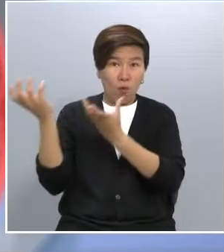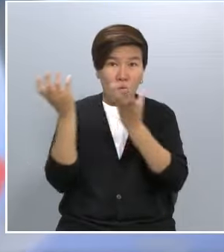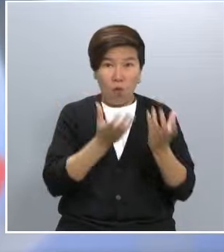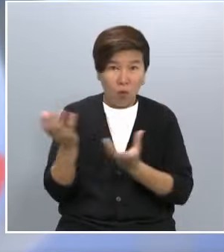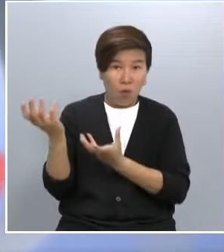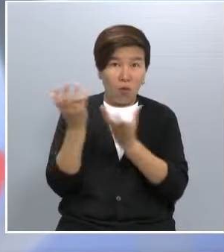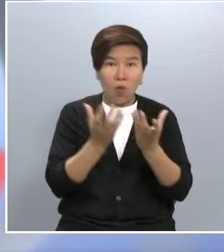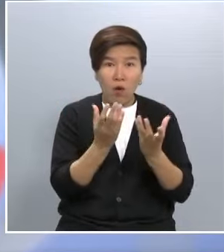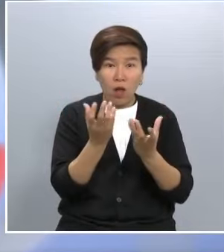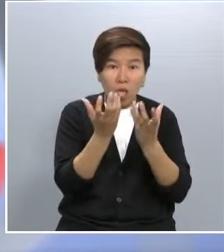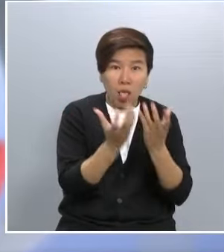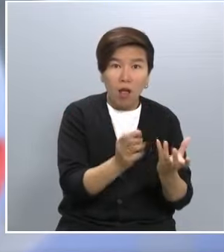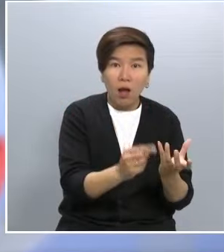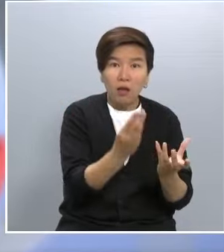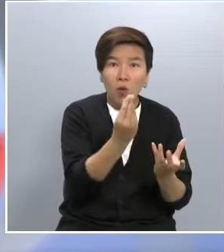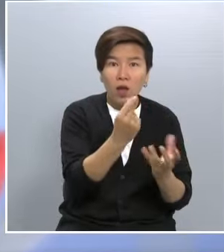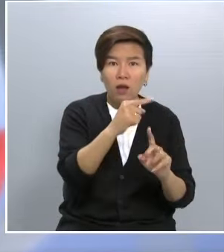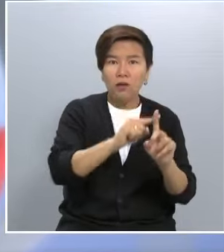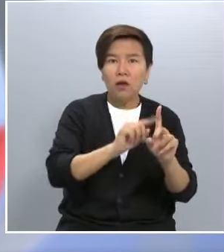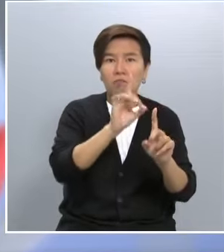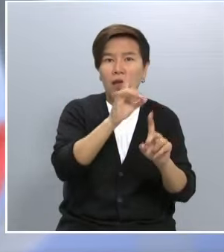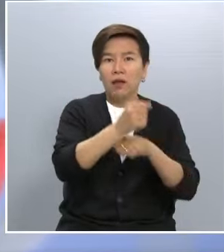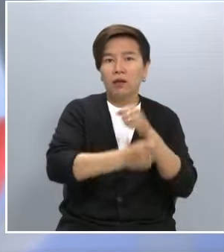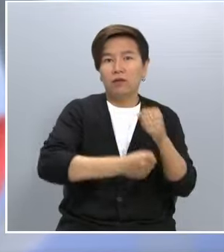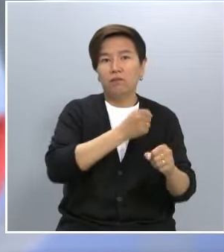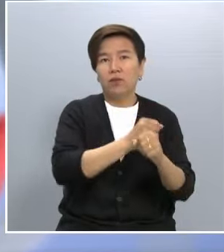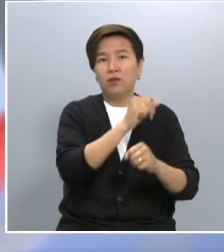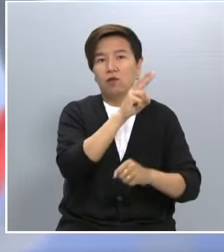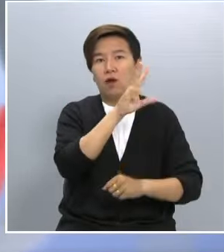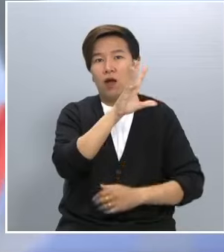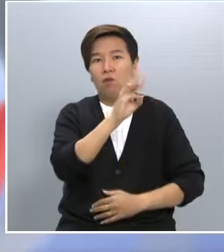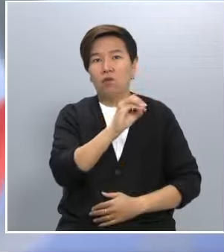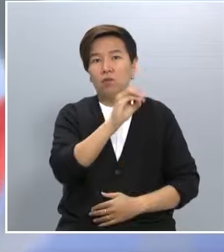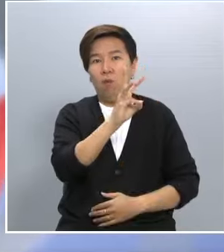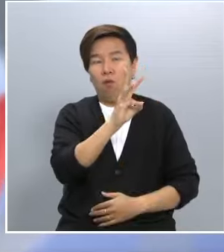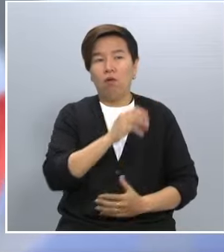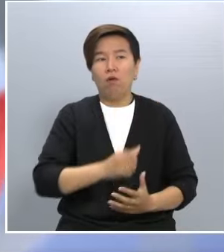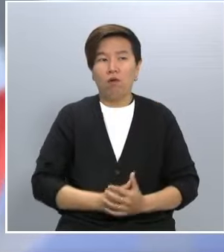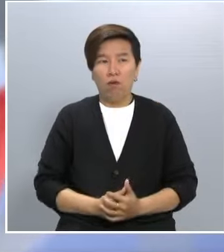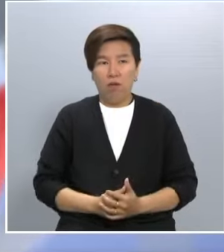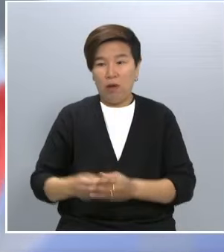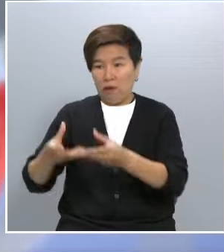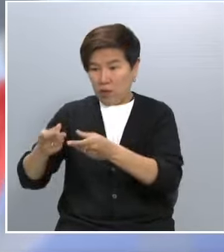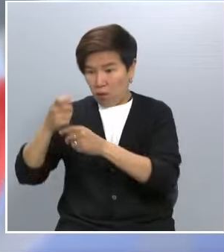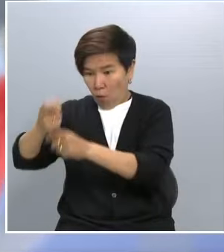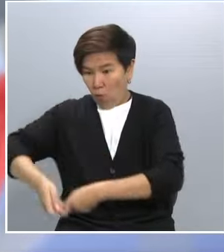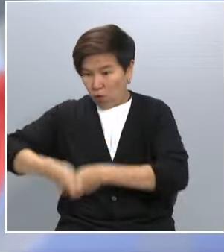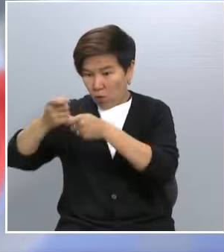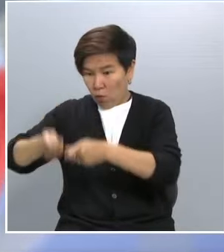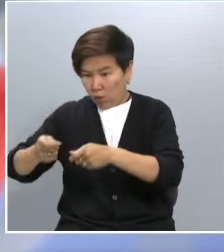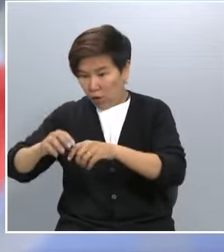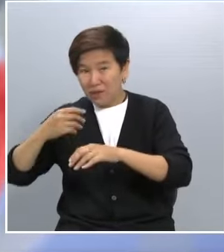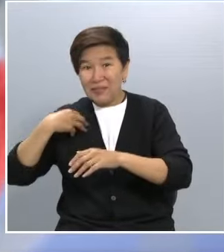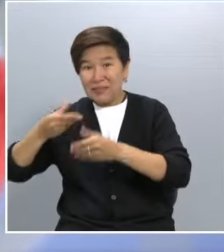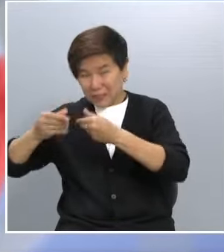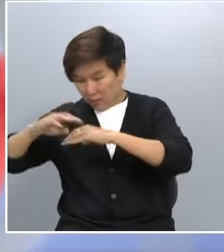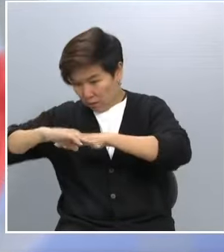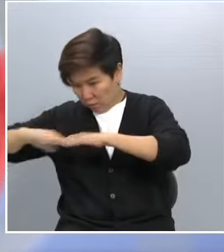มอะค่ะของปี66 มันเยอะมากแล้วขุดขึ้นมา ใช่ค่ะเพราะว่าฝังกลบไปแล้ว